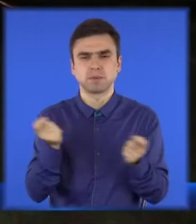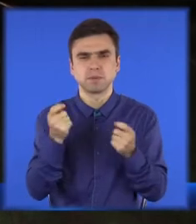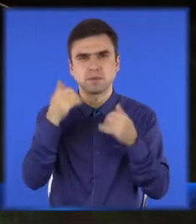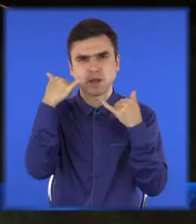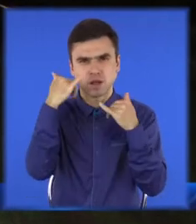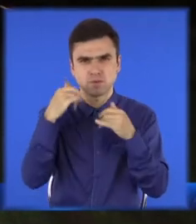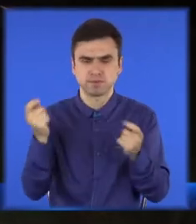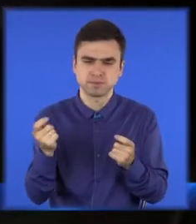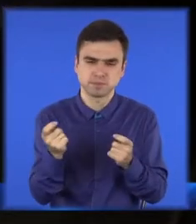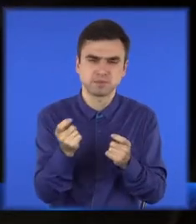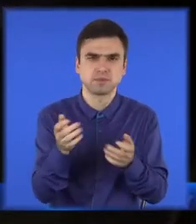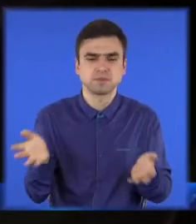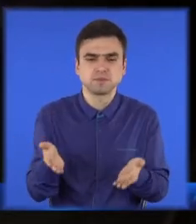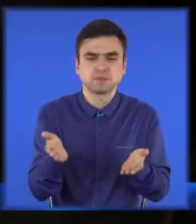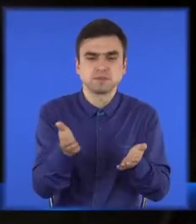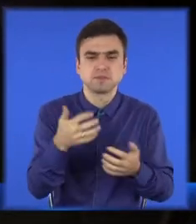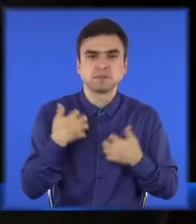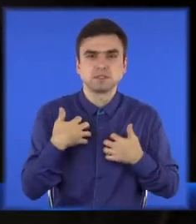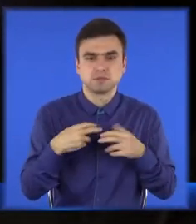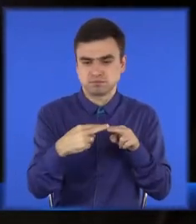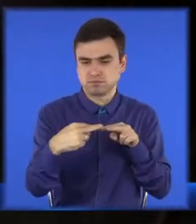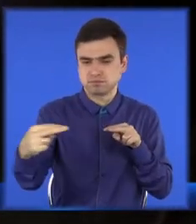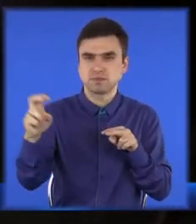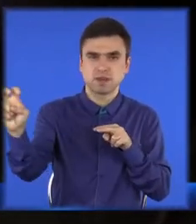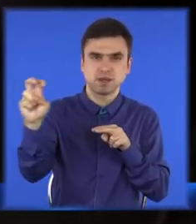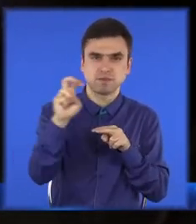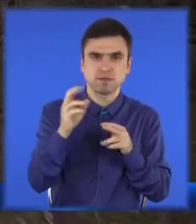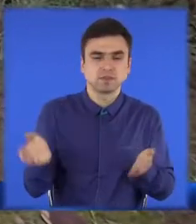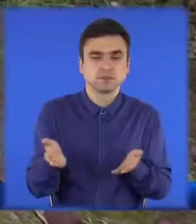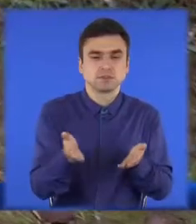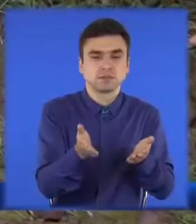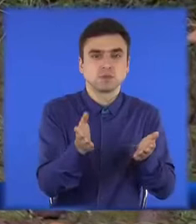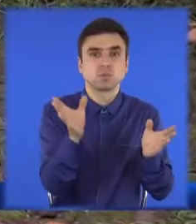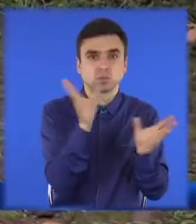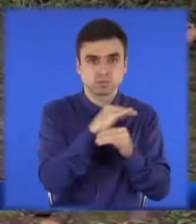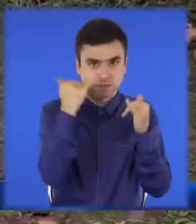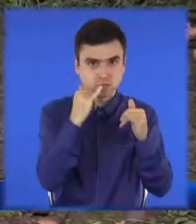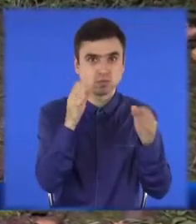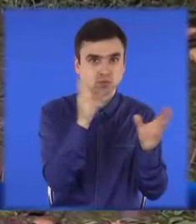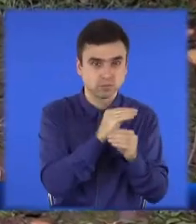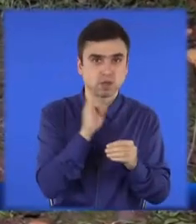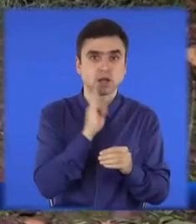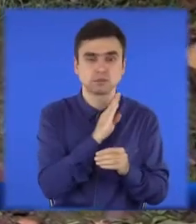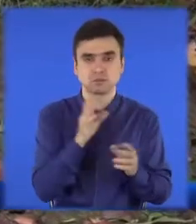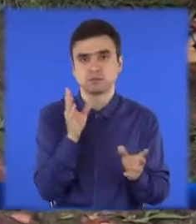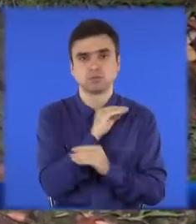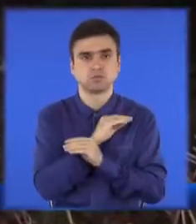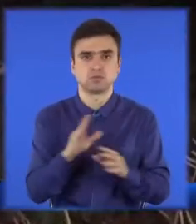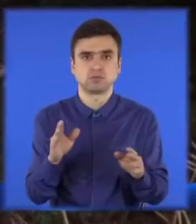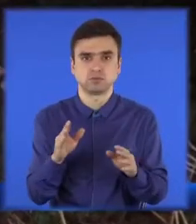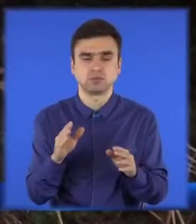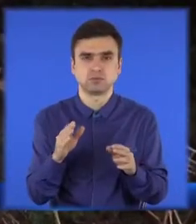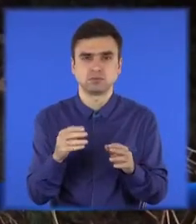рейки, проте сама перебігти не встигла. В результаті зіткнення пенсіонерці ампутували ногу. Жінку в